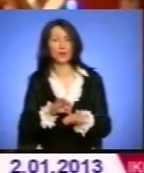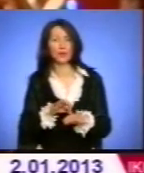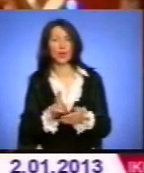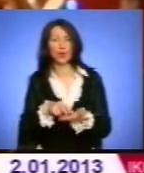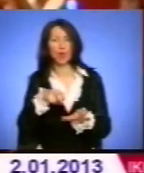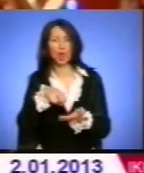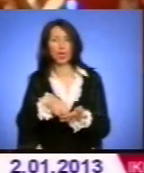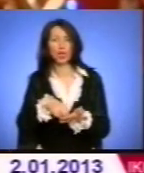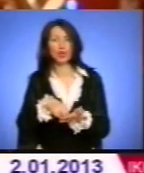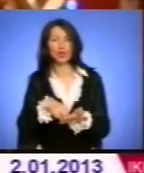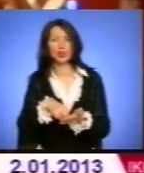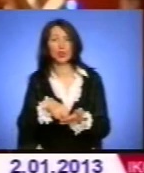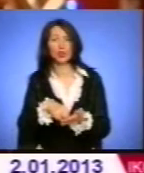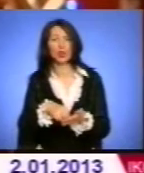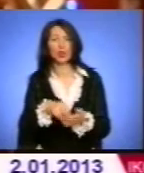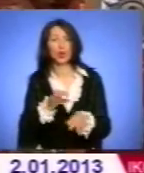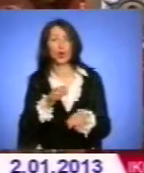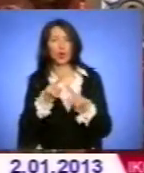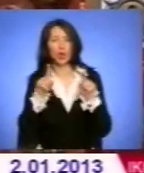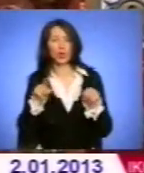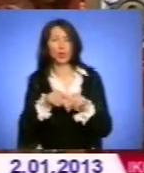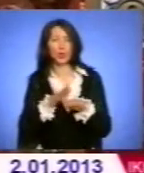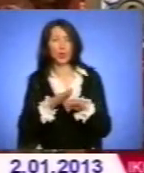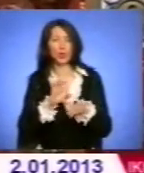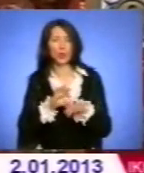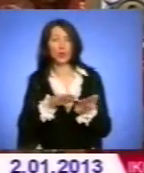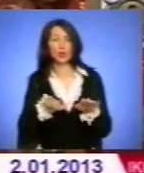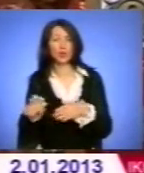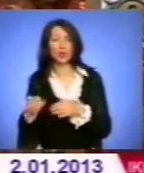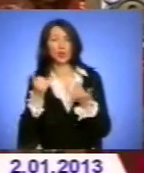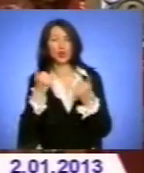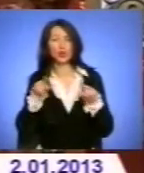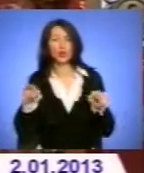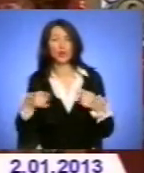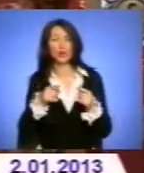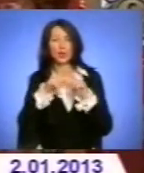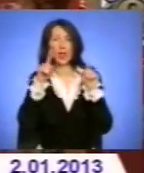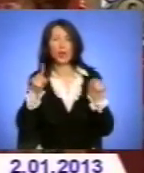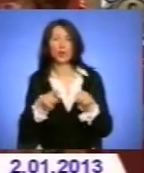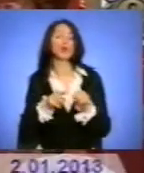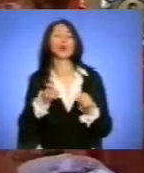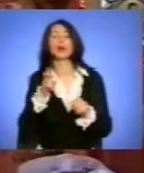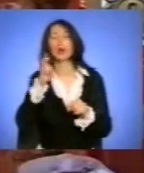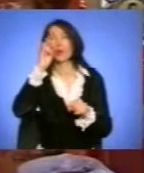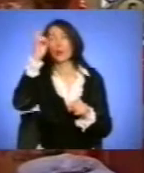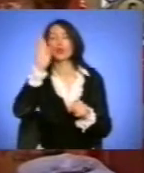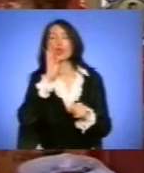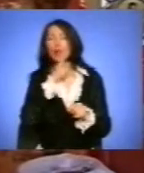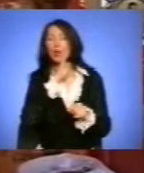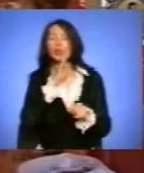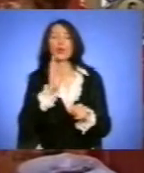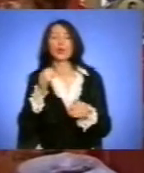приклонившись до ікони, болі пропали. Чудотворна ікона Божої Матері Манявська перебуватиме у Тернополі